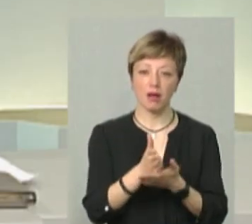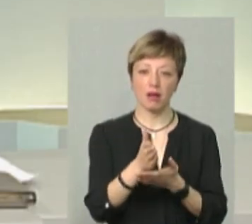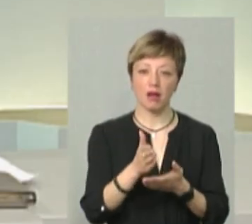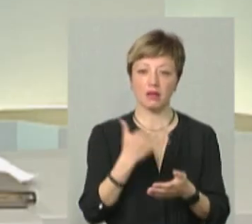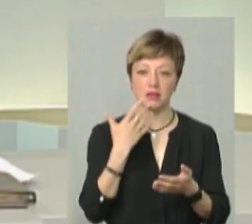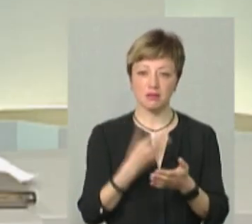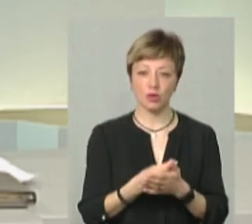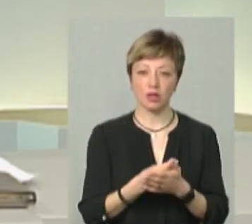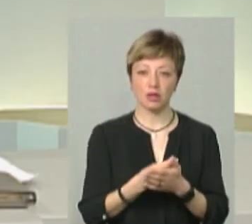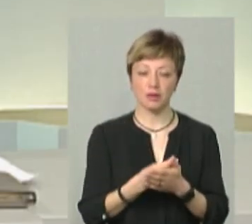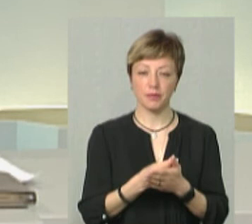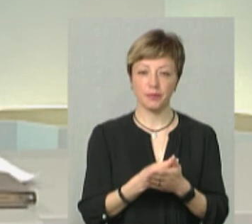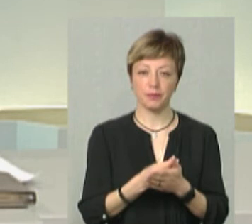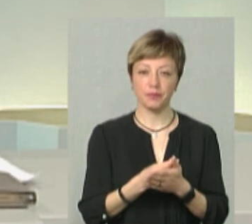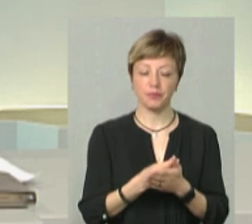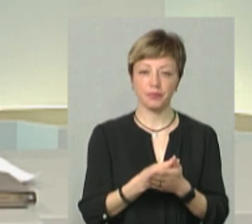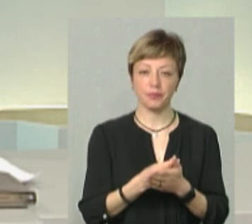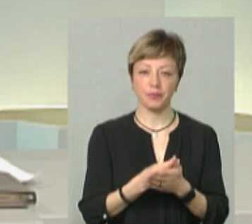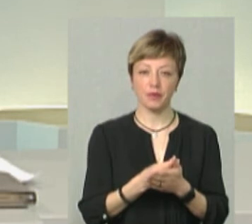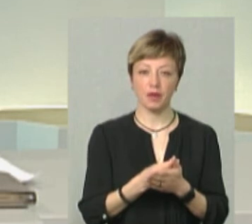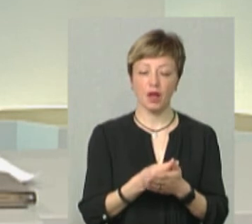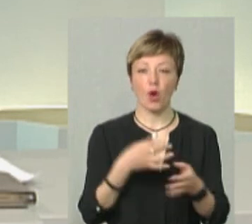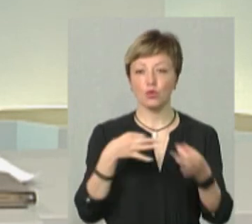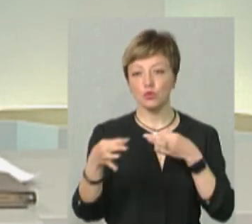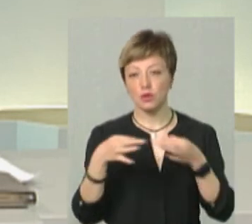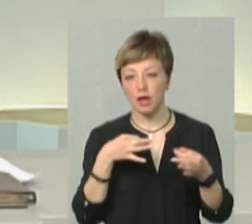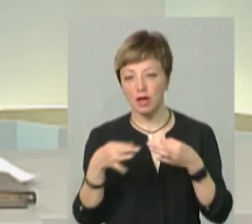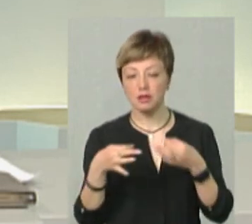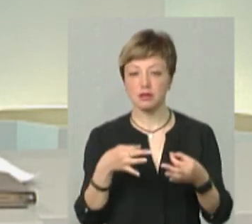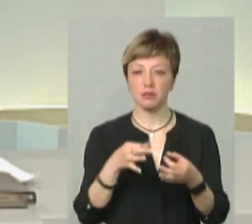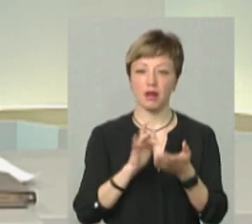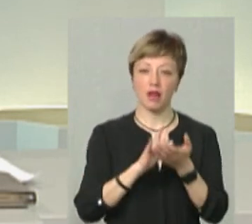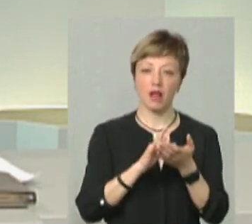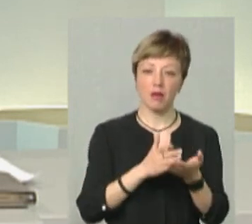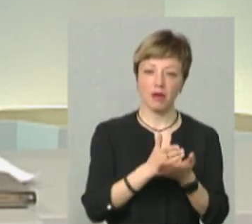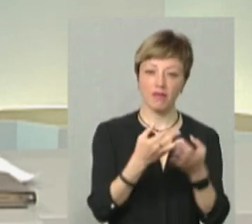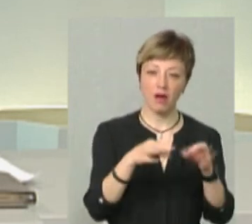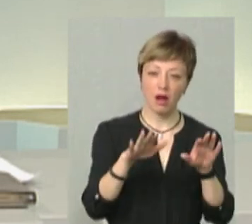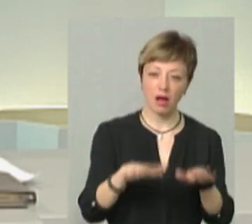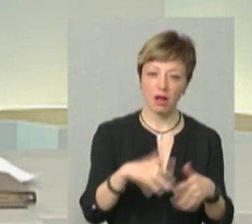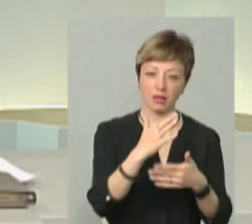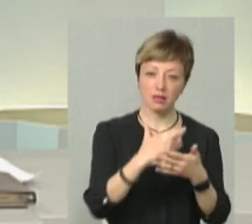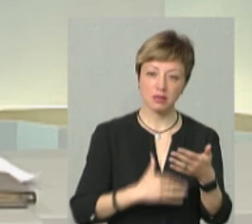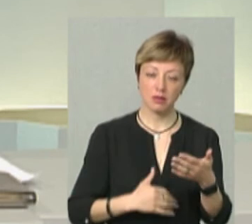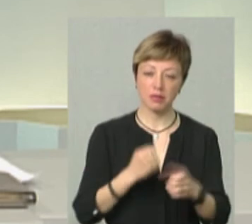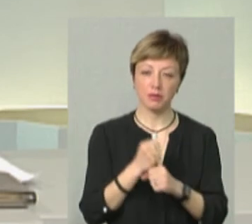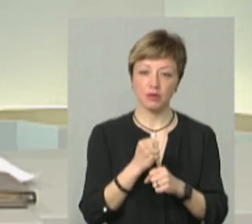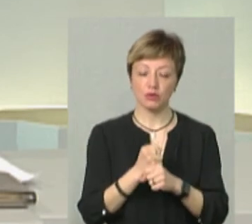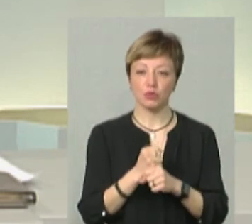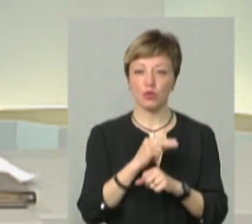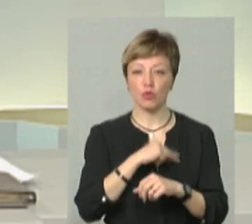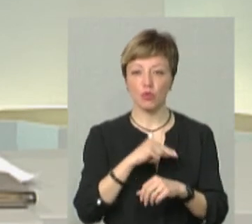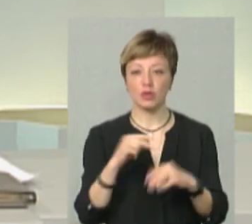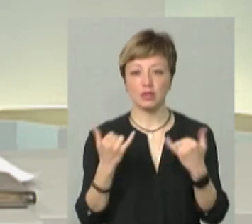телеграм-канали свої, і канал з консультаціями, і канал з вакансіями. У нас діє